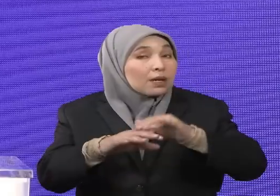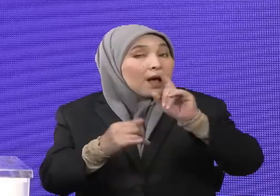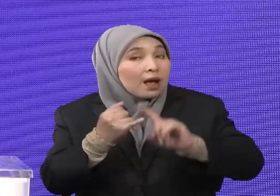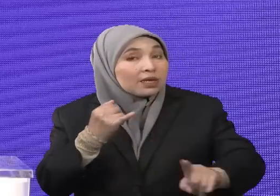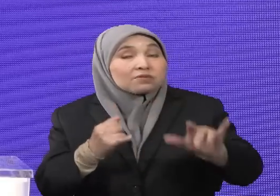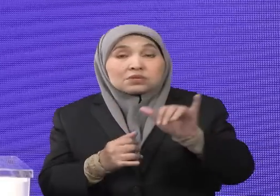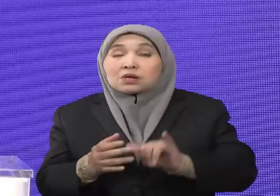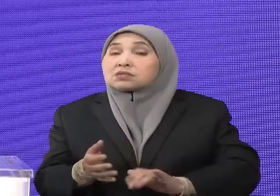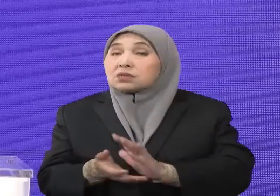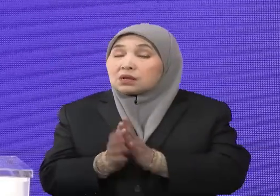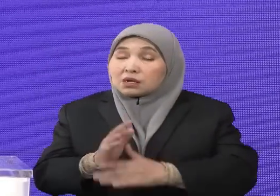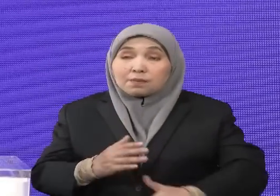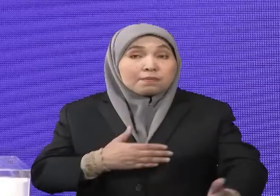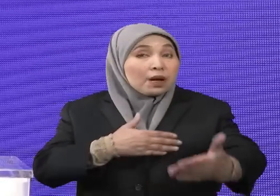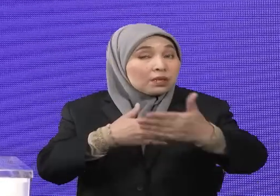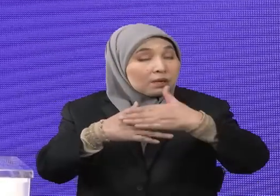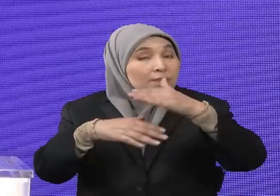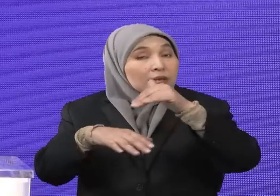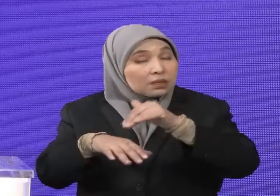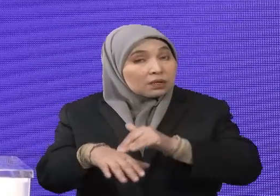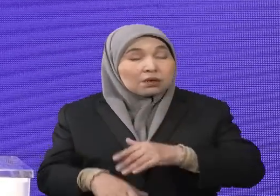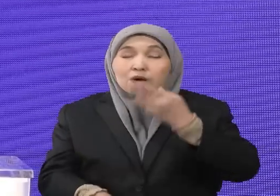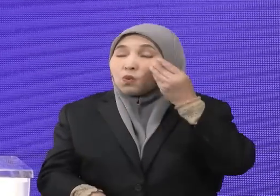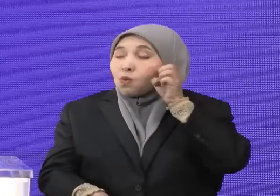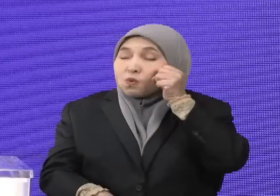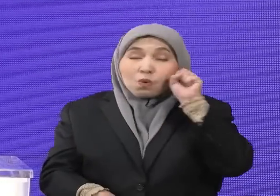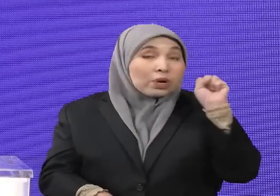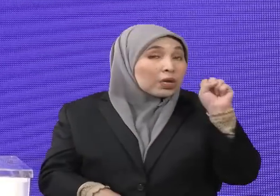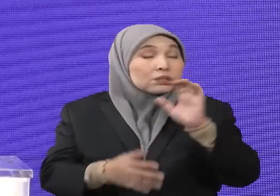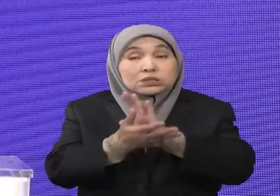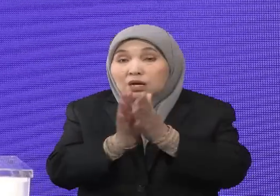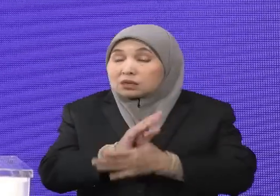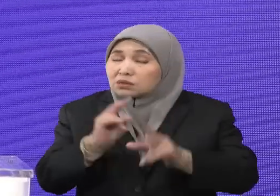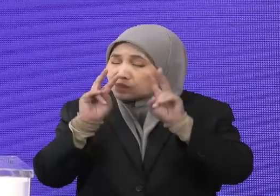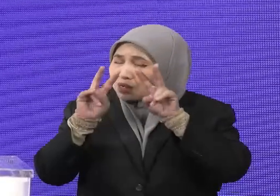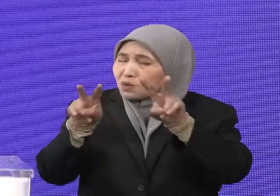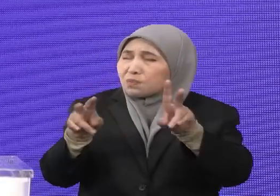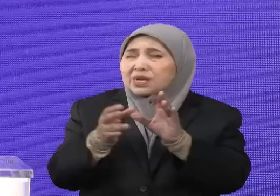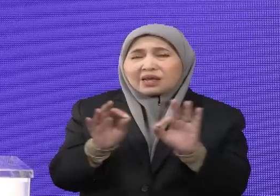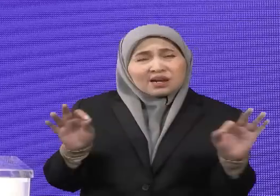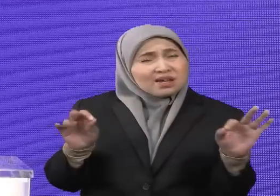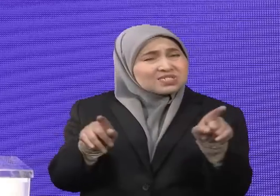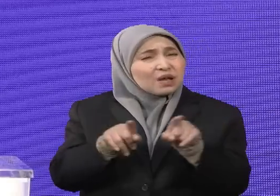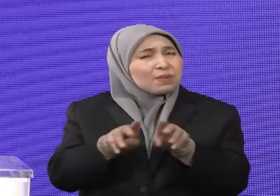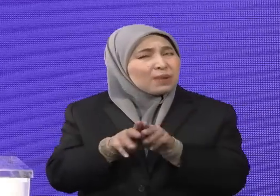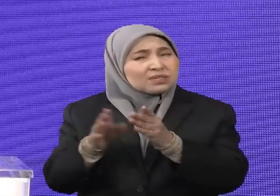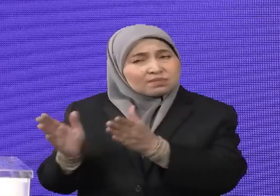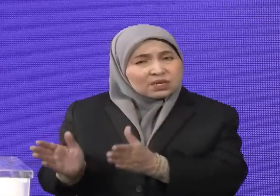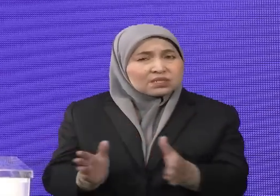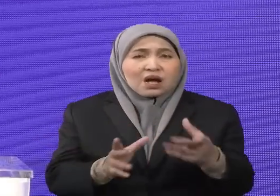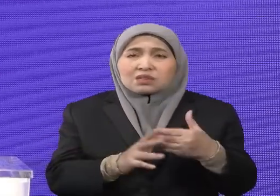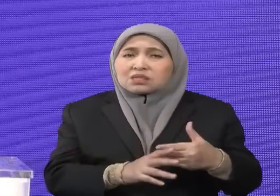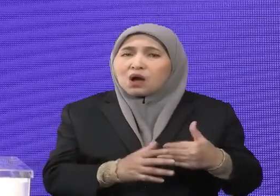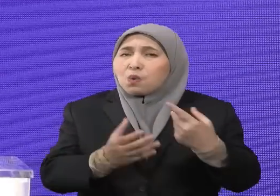agar mereka kembali kepada kekufuran jadi kita melihat pada ayat ini seolah-olah ada satu strategi ataupun satu